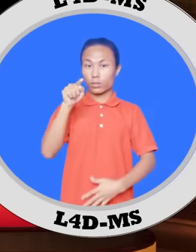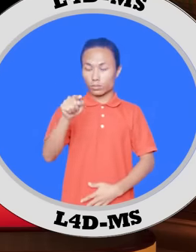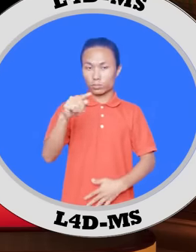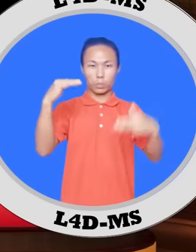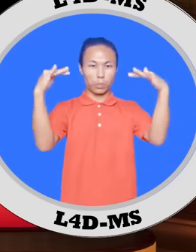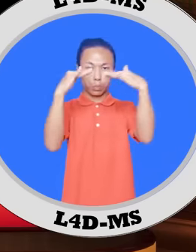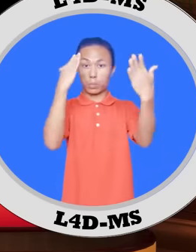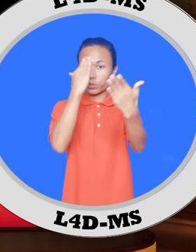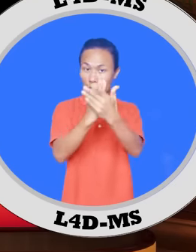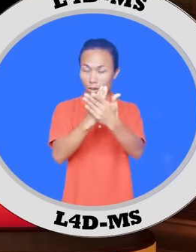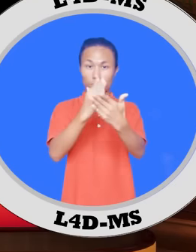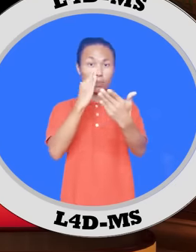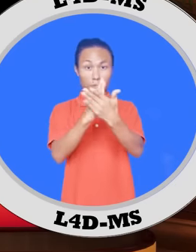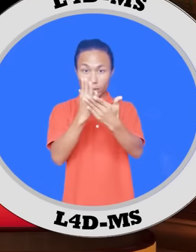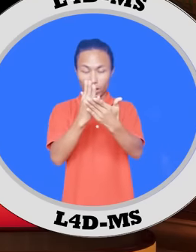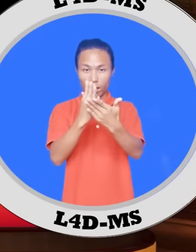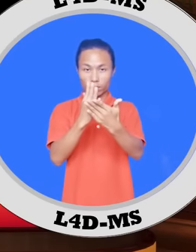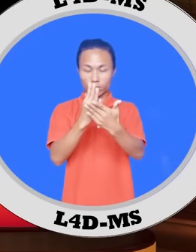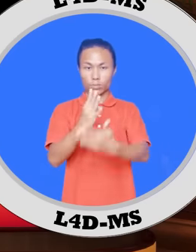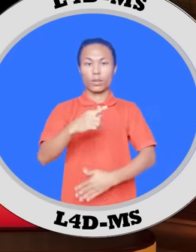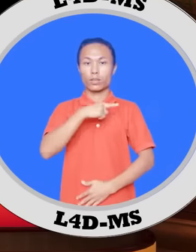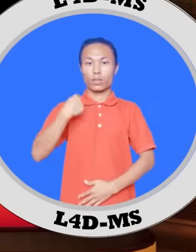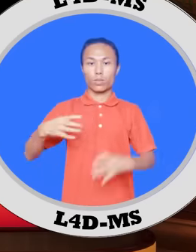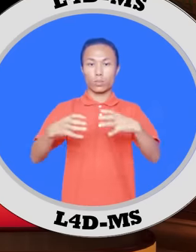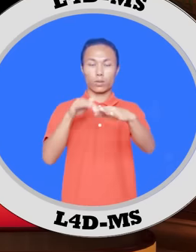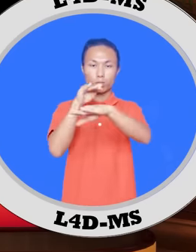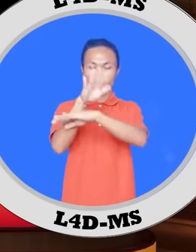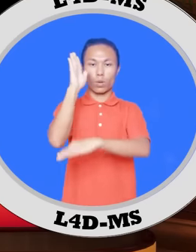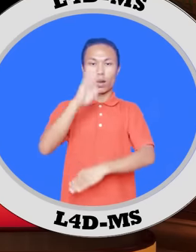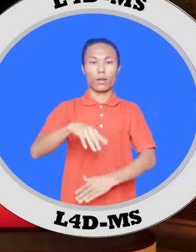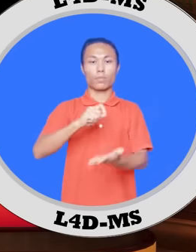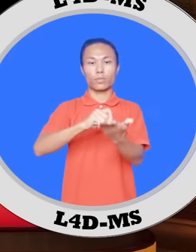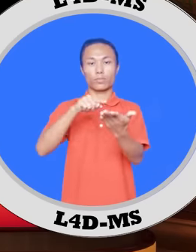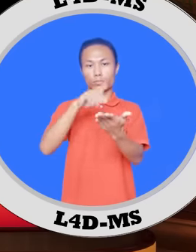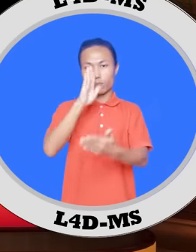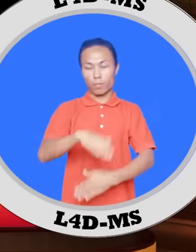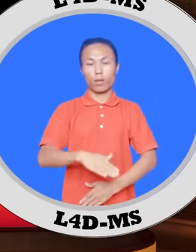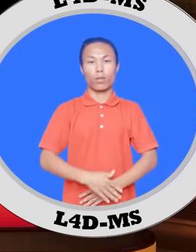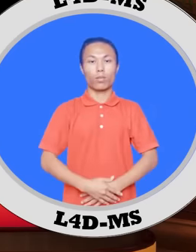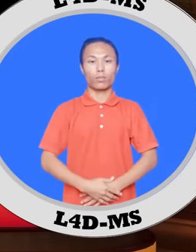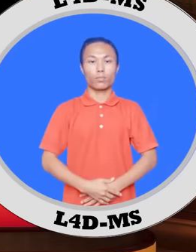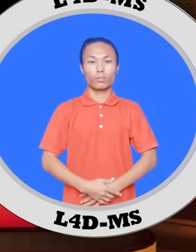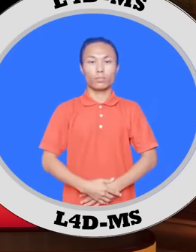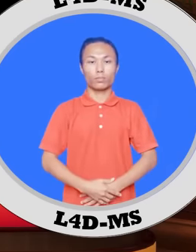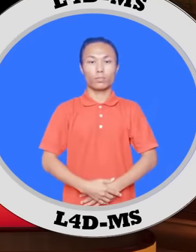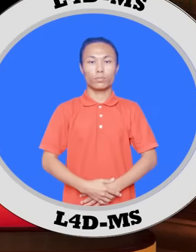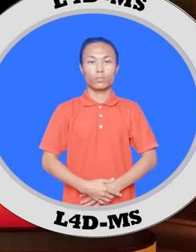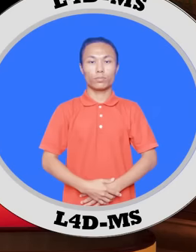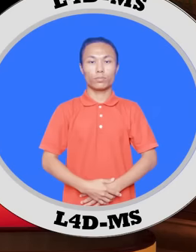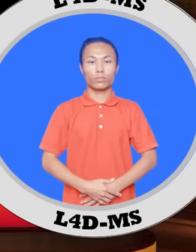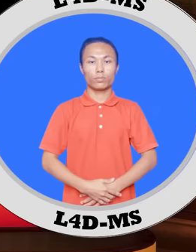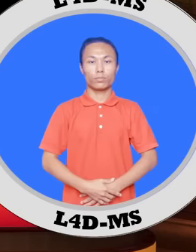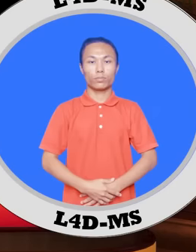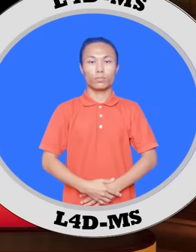သက်ပစ္စည်းဥစ္စာလုံခြုံရေးကိုထိခိုက်စေပြီးအန္တရာယ်ရှိစီးရဲအပြုအမူတွေကိုပပျက်အောင်ဆောင်ရွက်သွားရမယ်လို့ဆိုပါတယ်